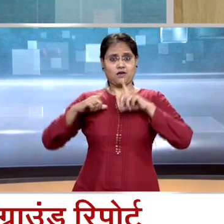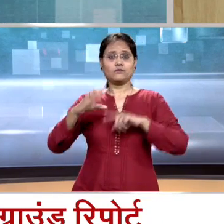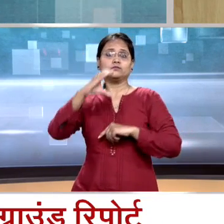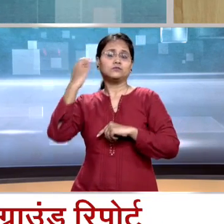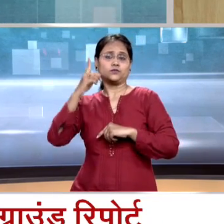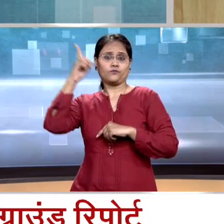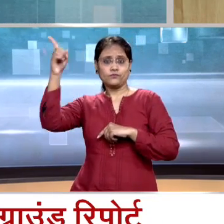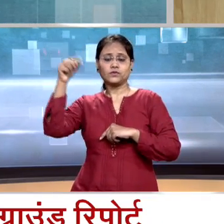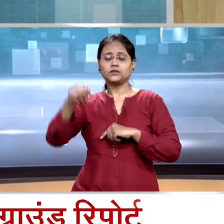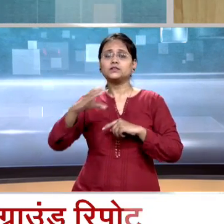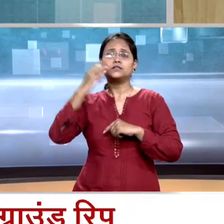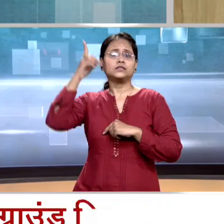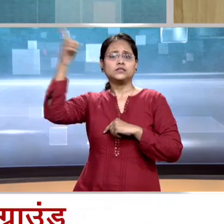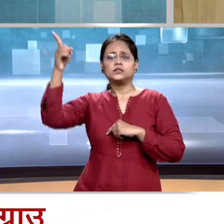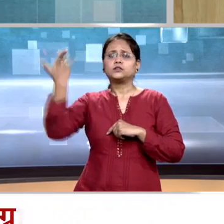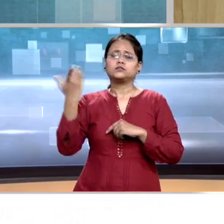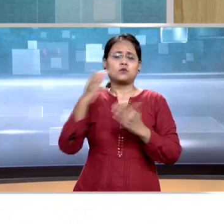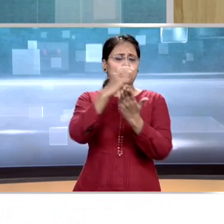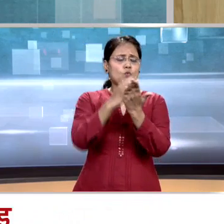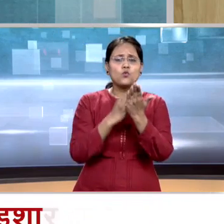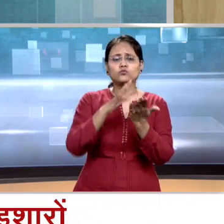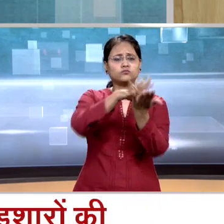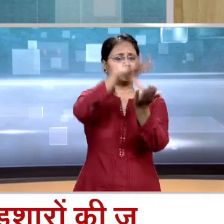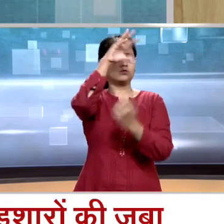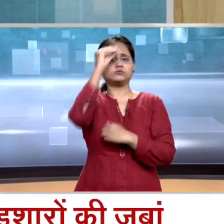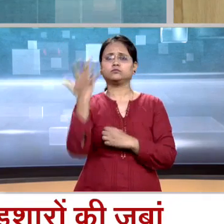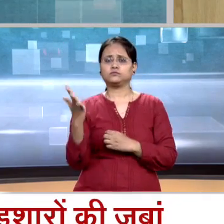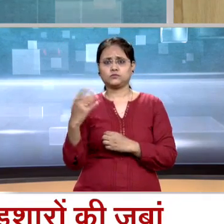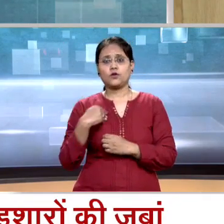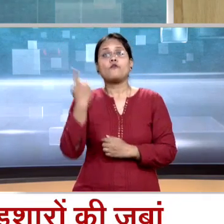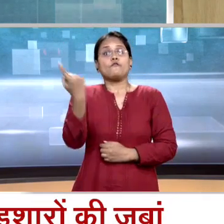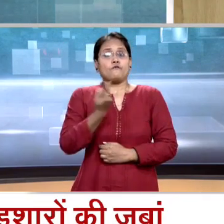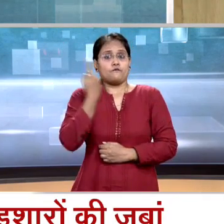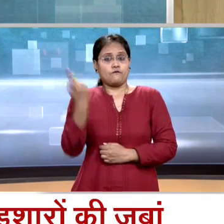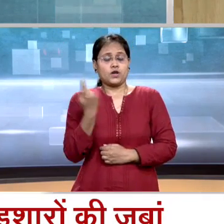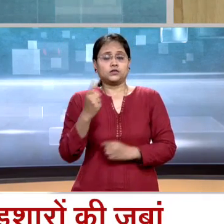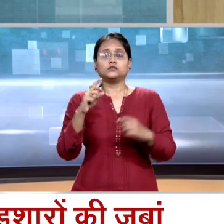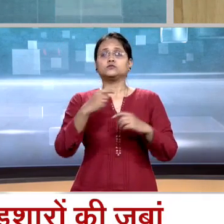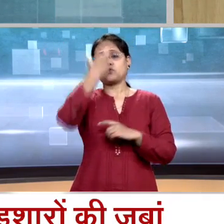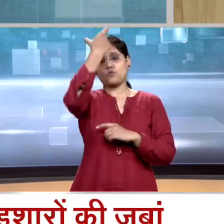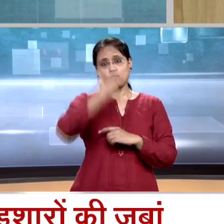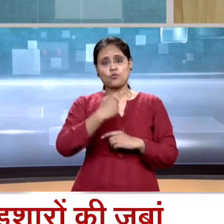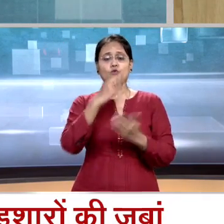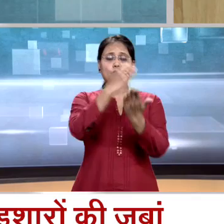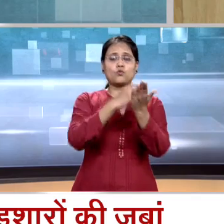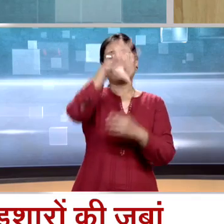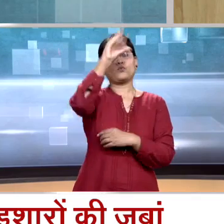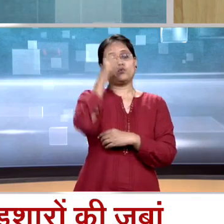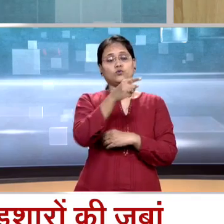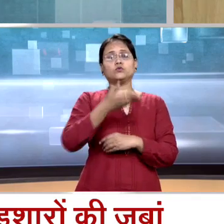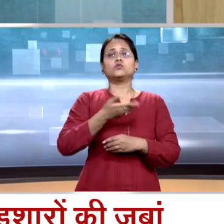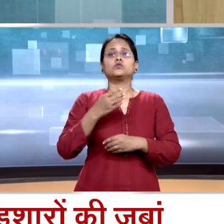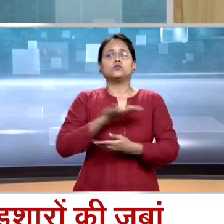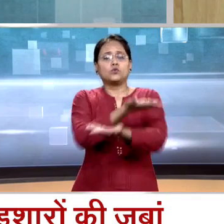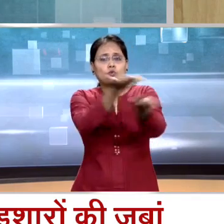चंडीगढ़ से मैं आया हूँ, तो चंडीगढ़ में अभी तक किसी ने ये कोर्स नहीं किया है। तो मैं एक पहला ऐसा व्यक्ति हूँ जो ये कोर्स कर रहा हूँ। तो जिससे ये होगा कि सब लोगों